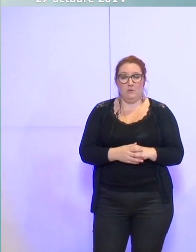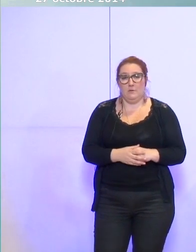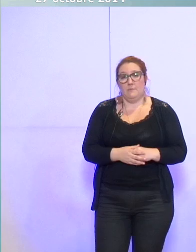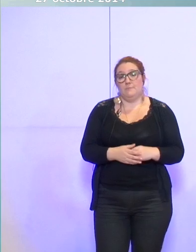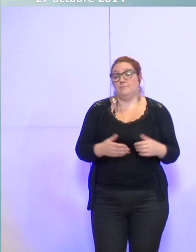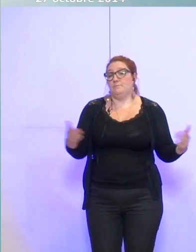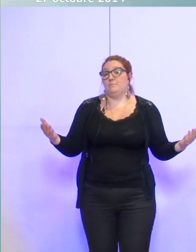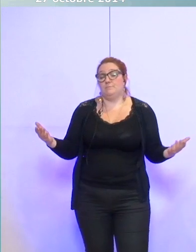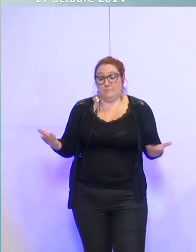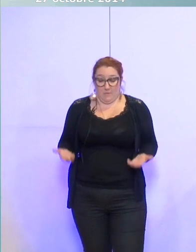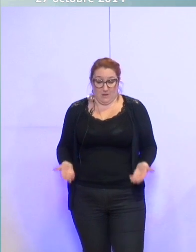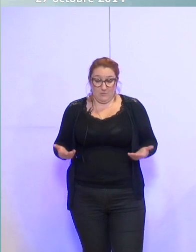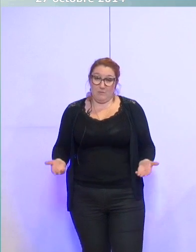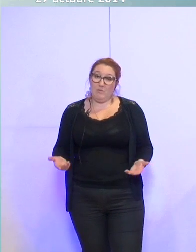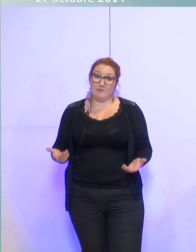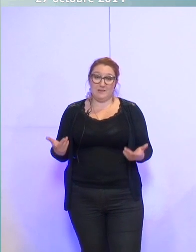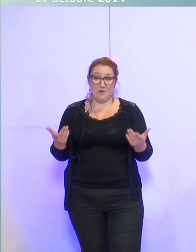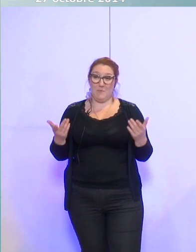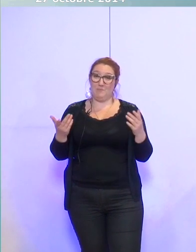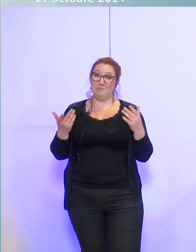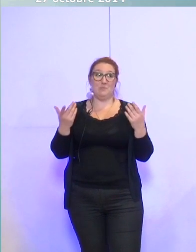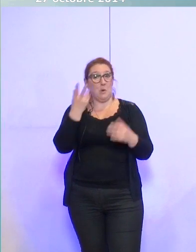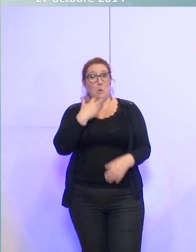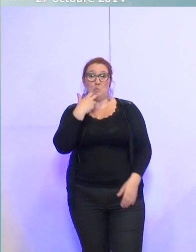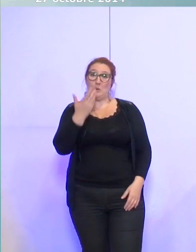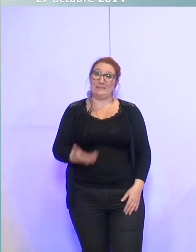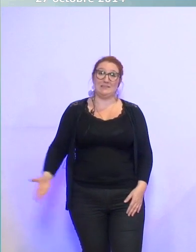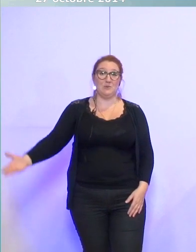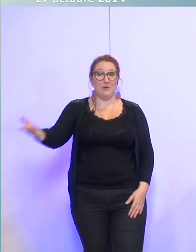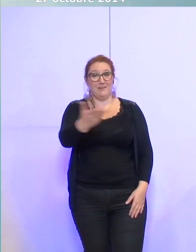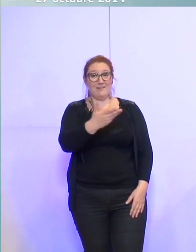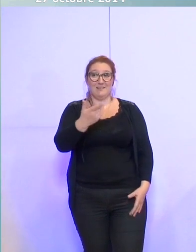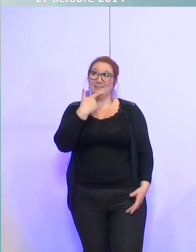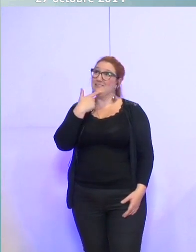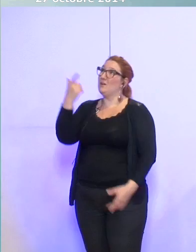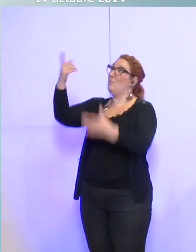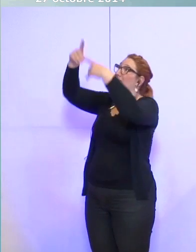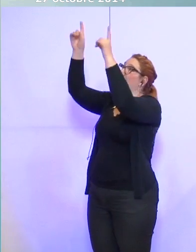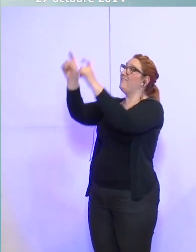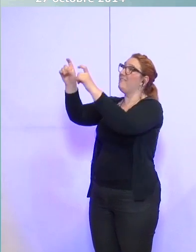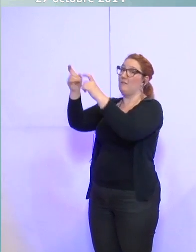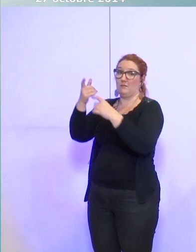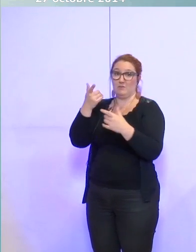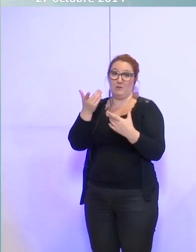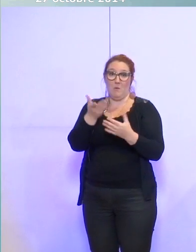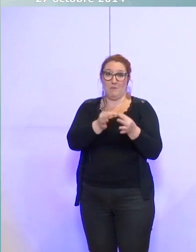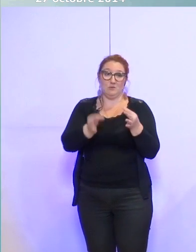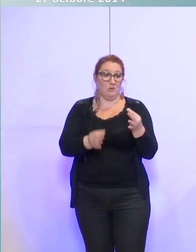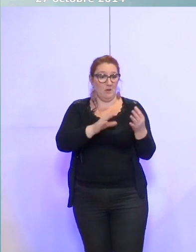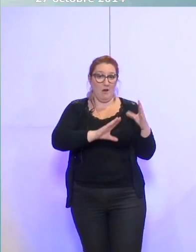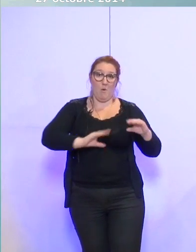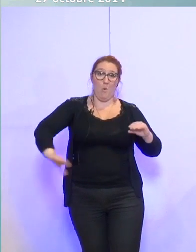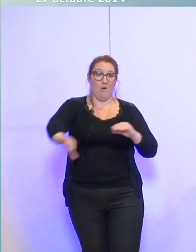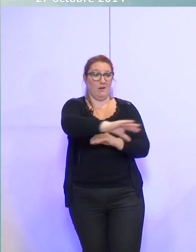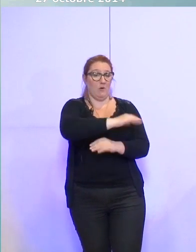la traduction réelle, factuelle pour nos concitoyens, pour notre action politique, de la mise